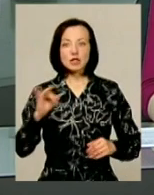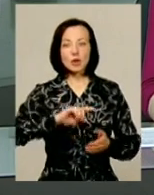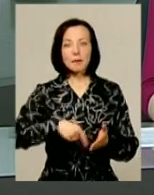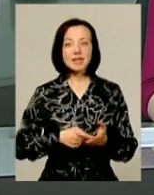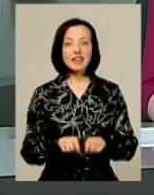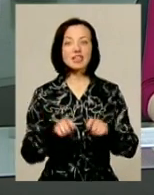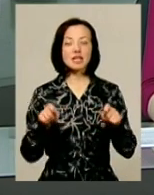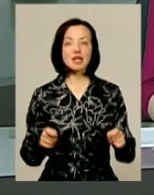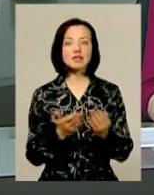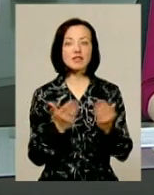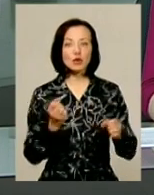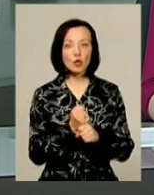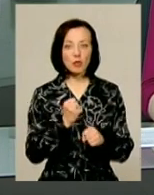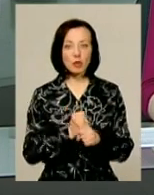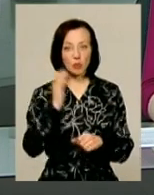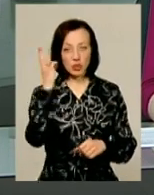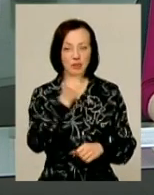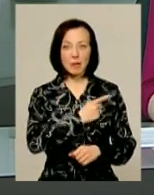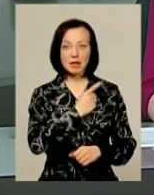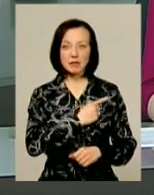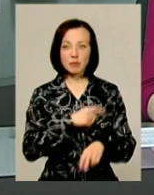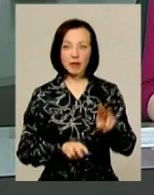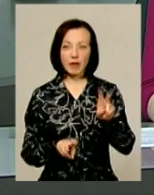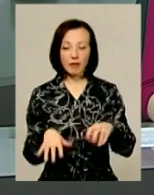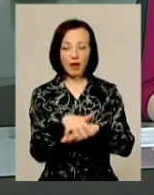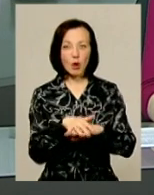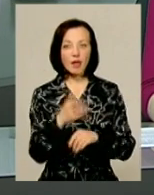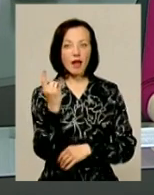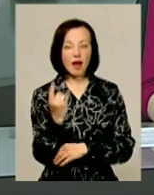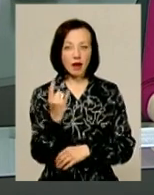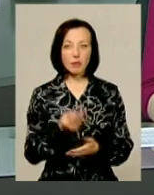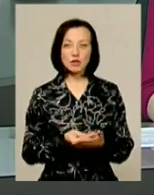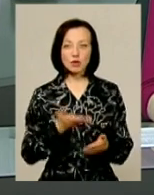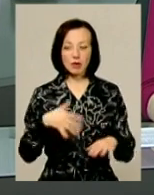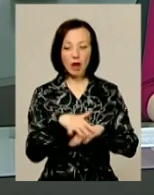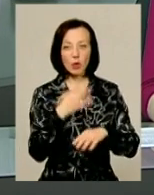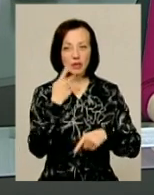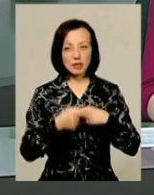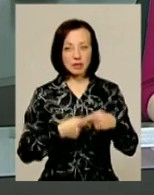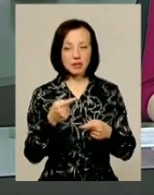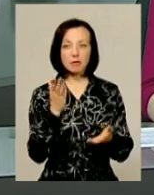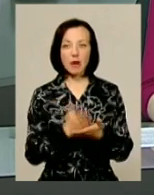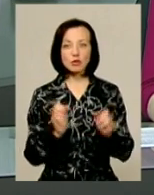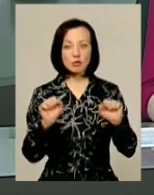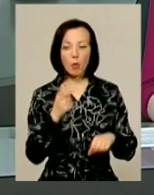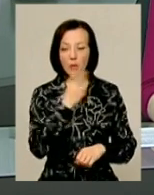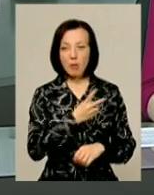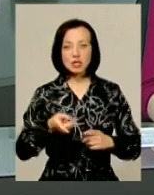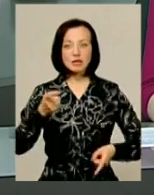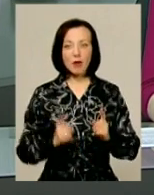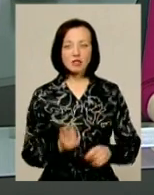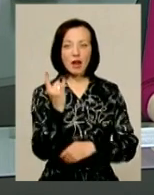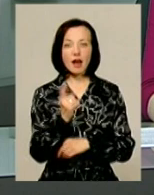міста відкрилася виставка робіт подільських умільців під назвою «Народна лялька». Поціновувачі народних традицій мають змогу побачити